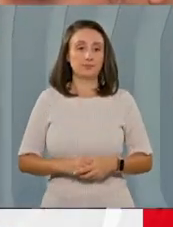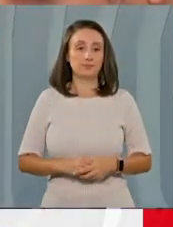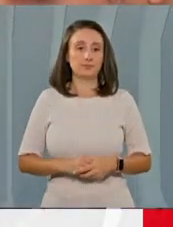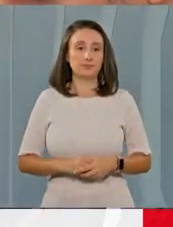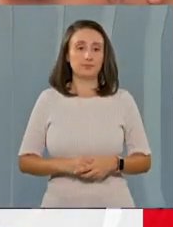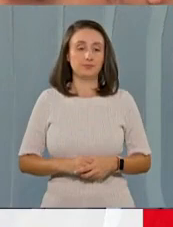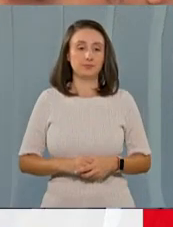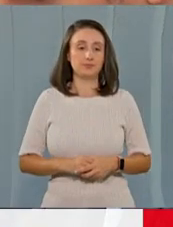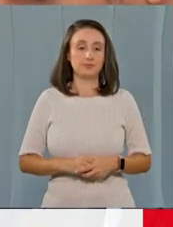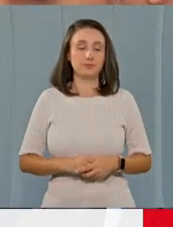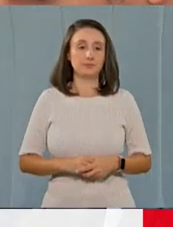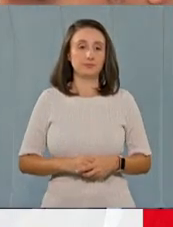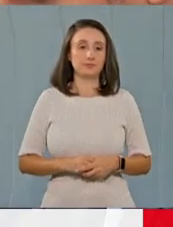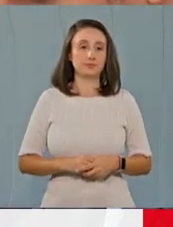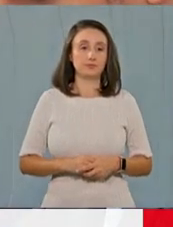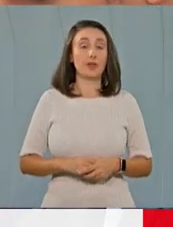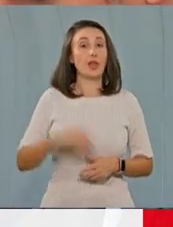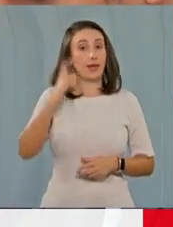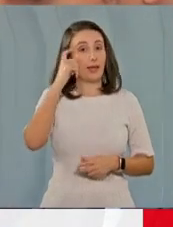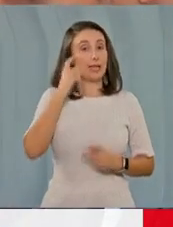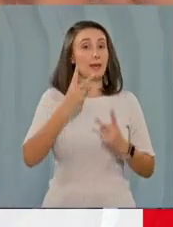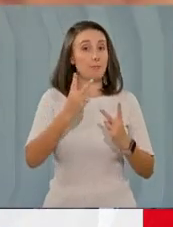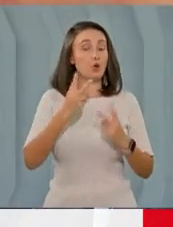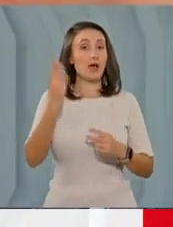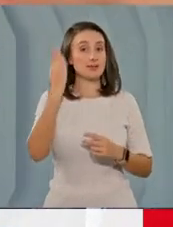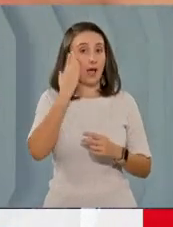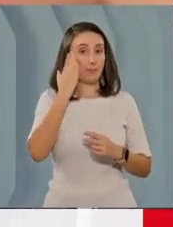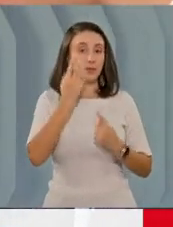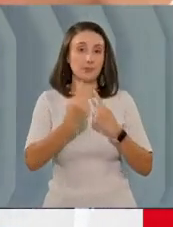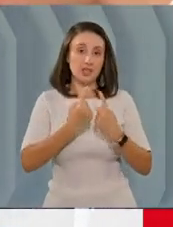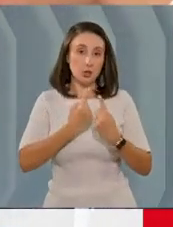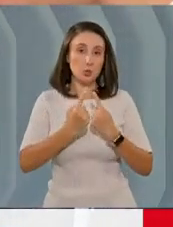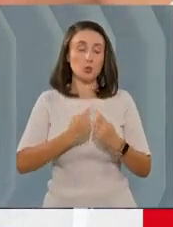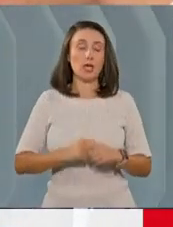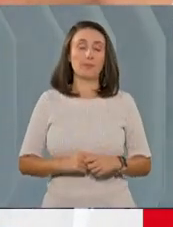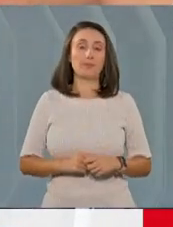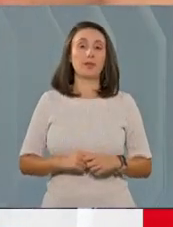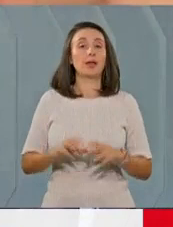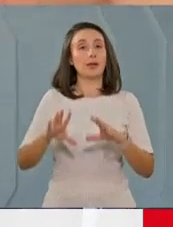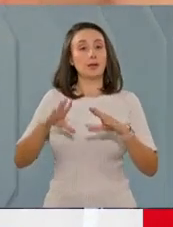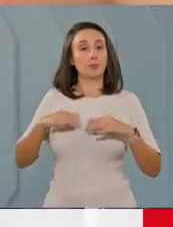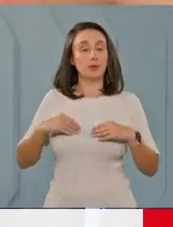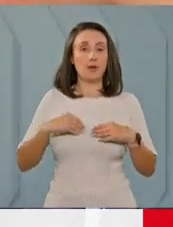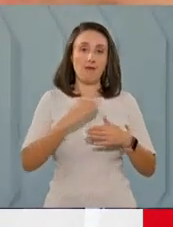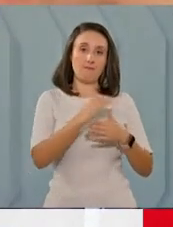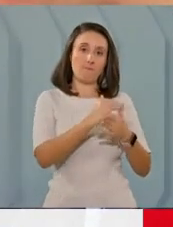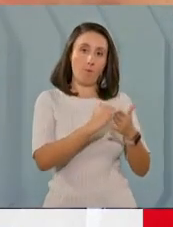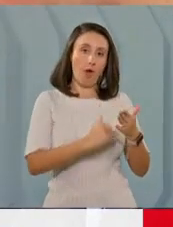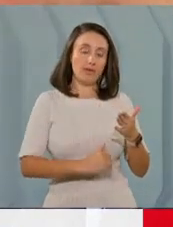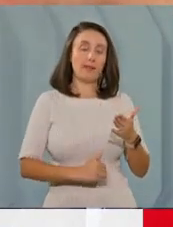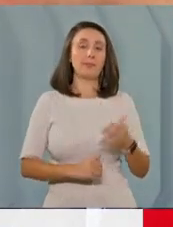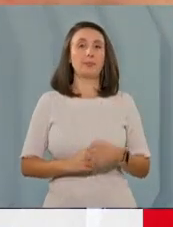Totodată, cred că este important să aducem în discuție și primirea foii de parcurs